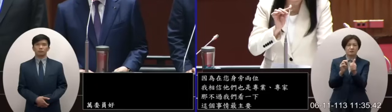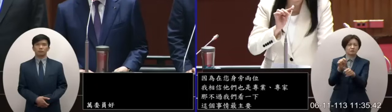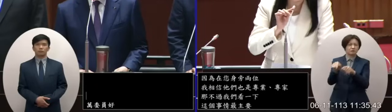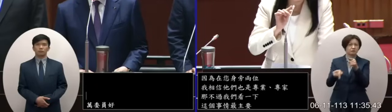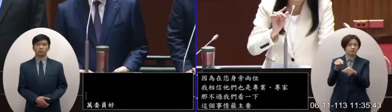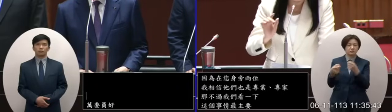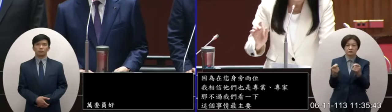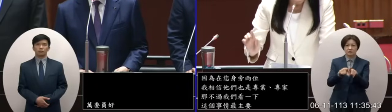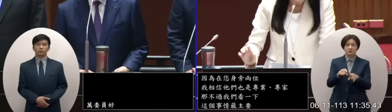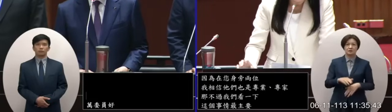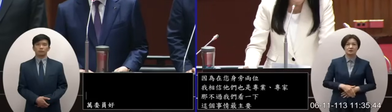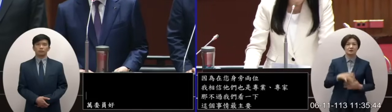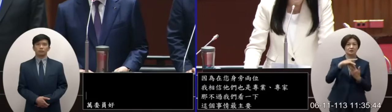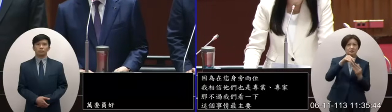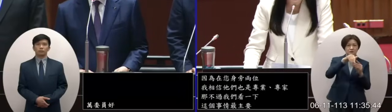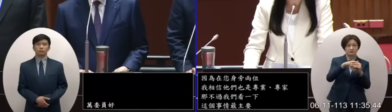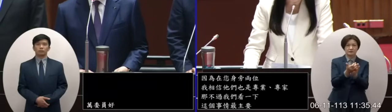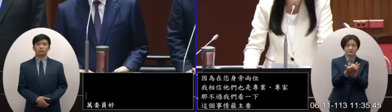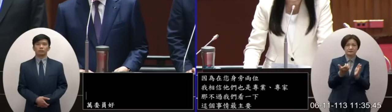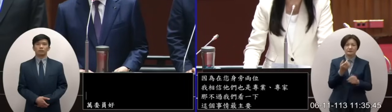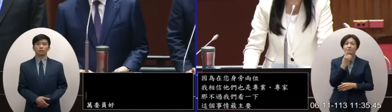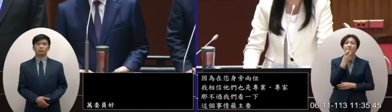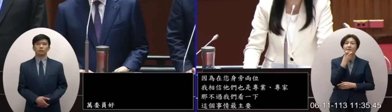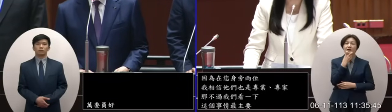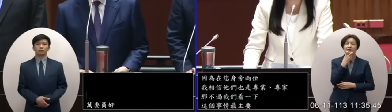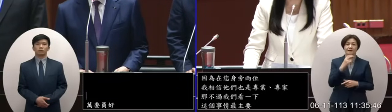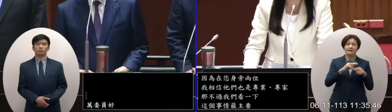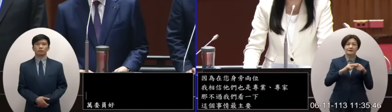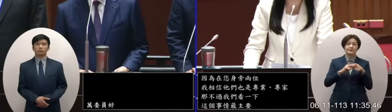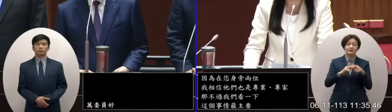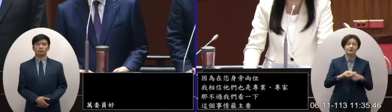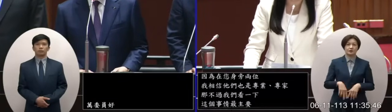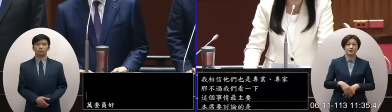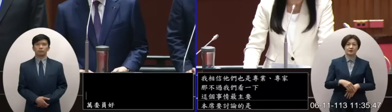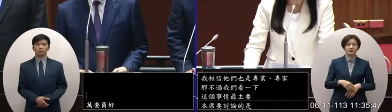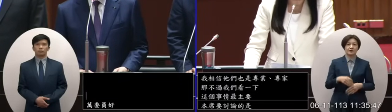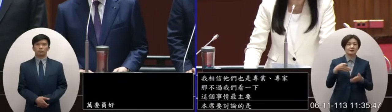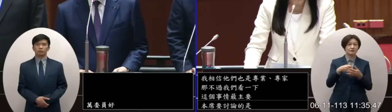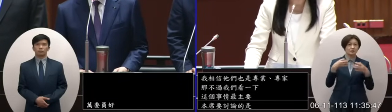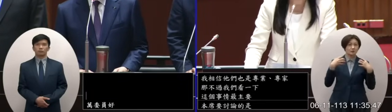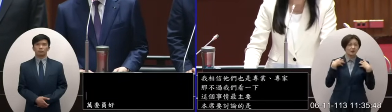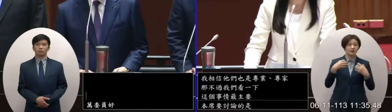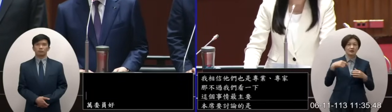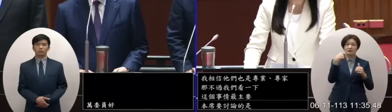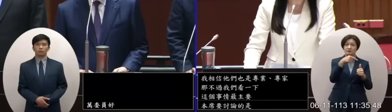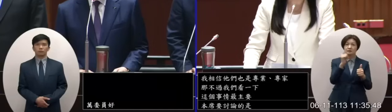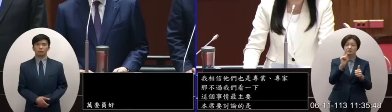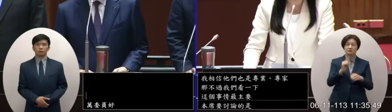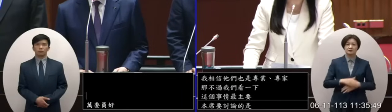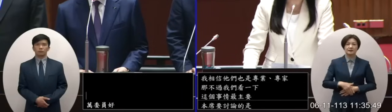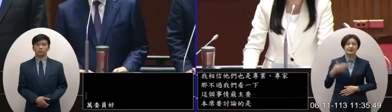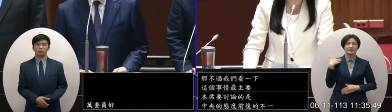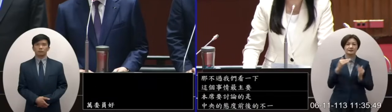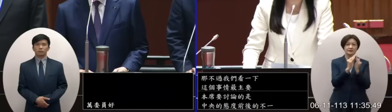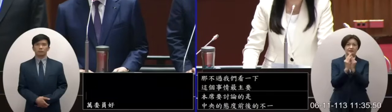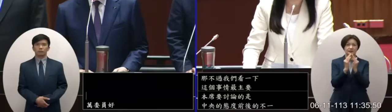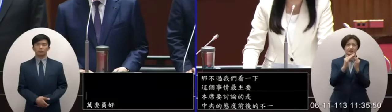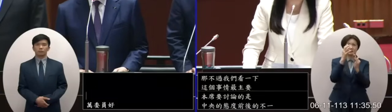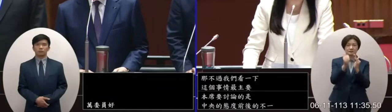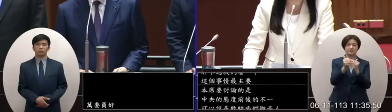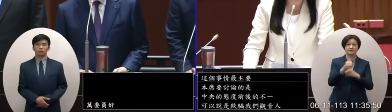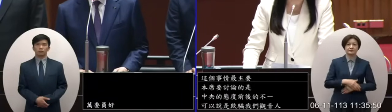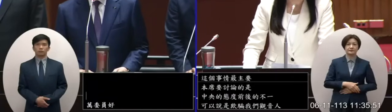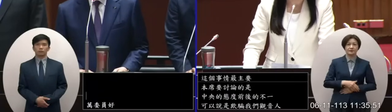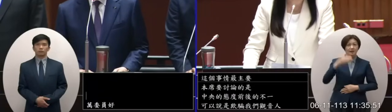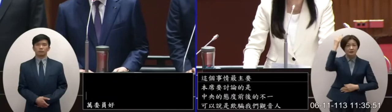到在选前我们中央是用推荐函的背书指导那么让我们当时的桃园市长